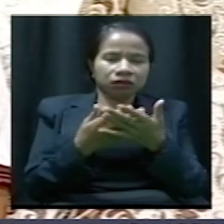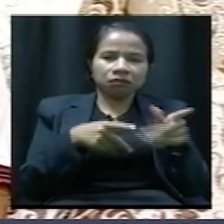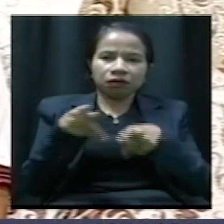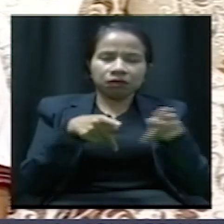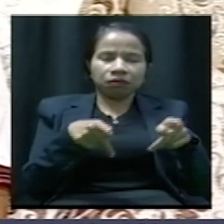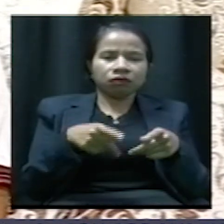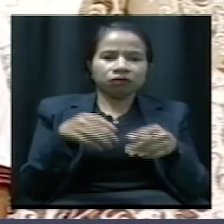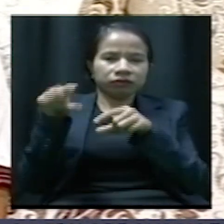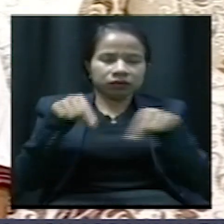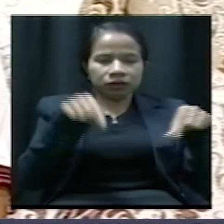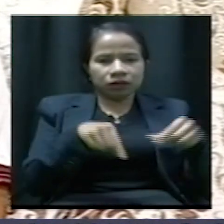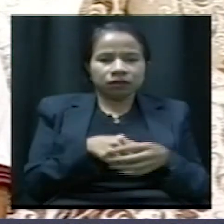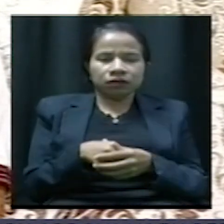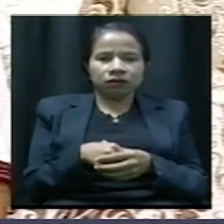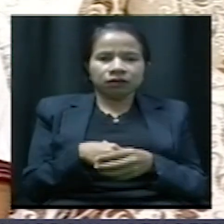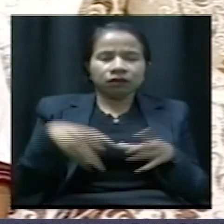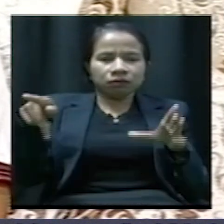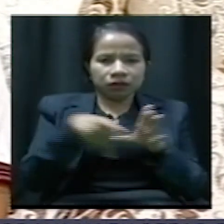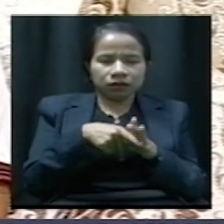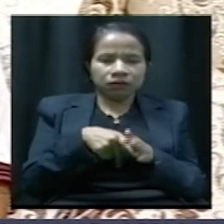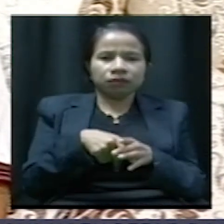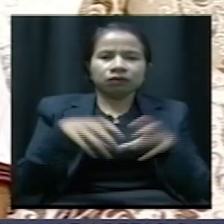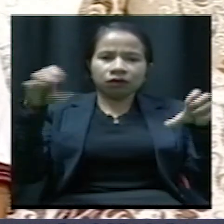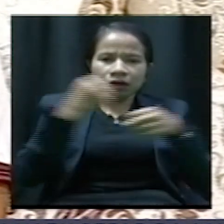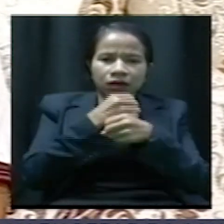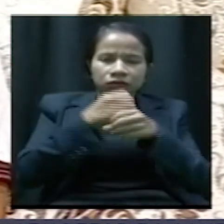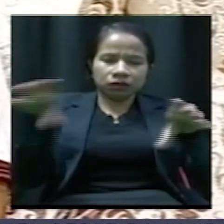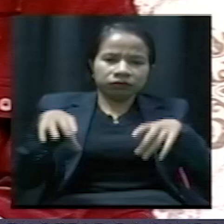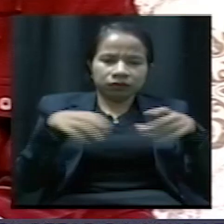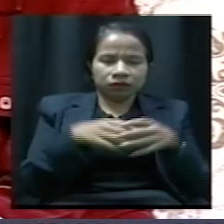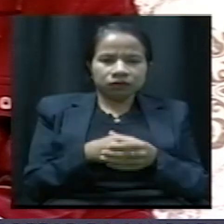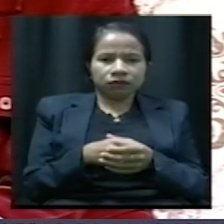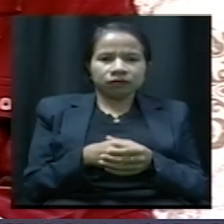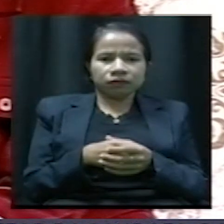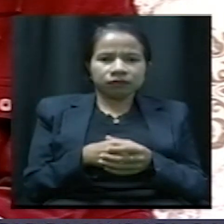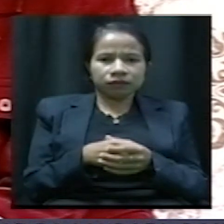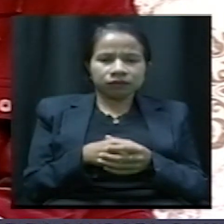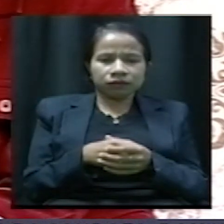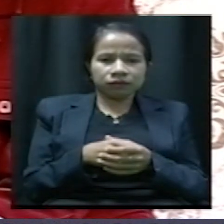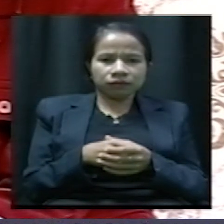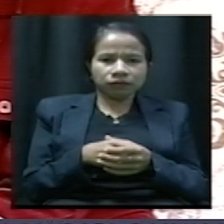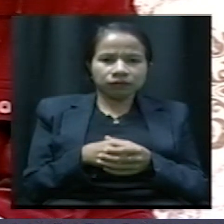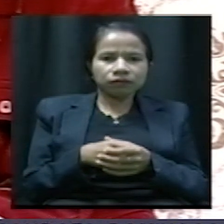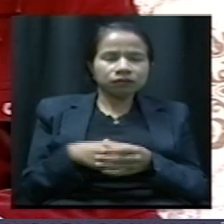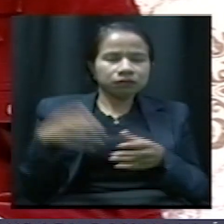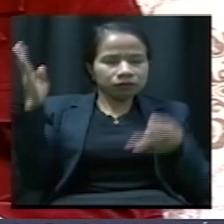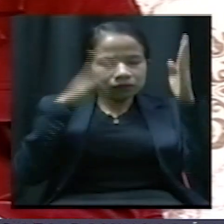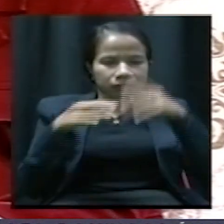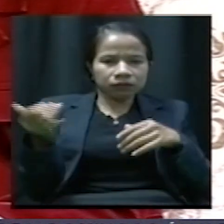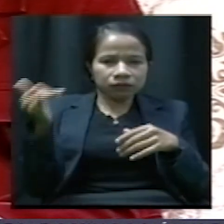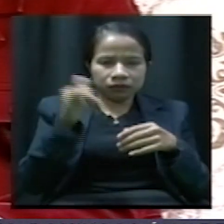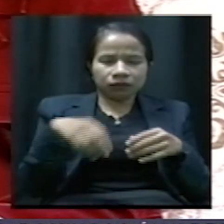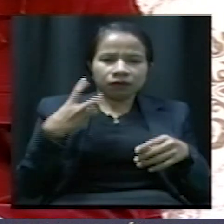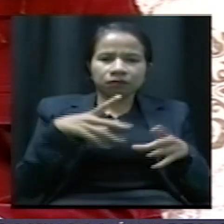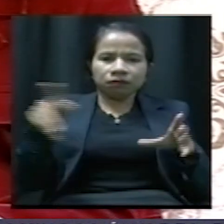ba ema deficiencia atu bele hola parte ene bele halo servisio ne ba situasaun de bemak durante ne ami akompanya i real